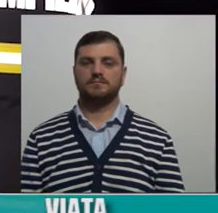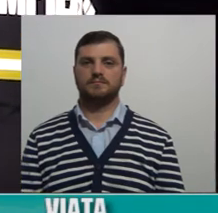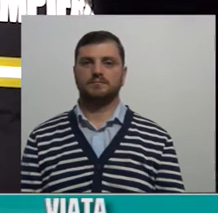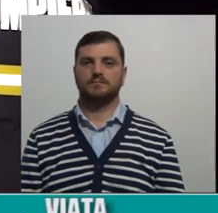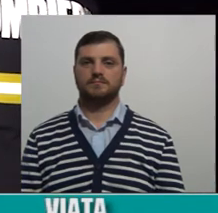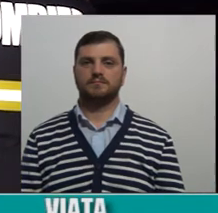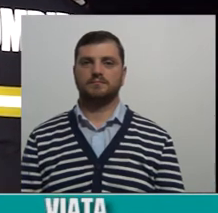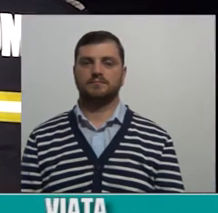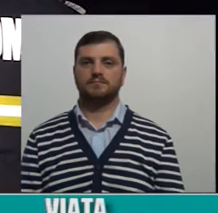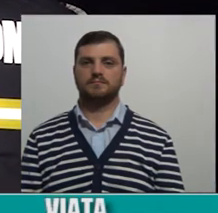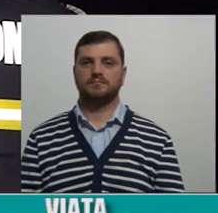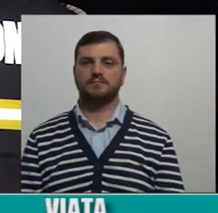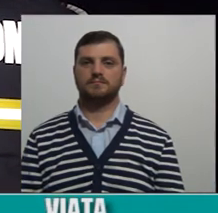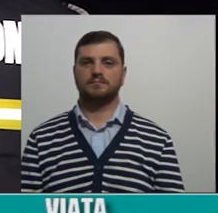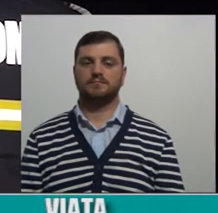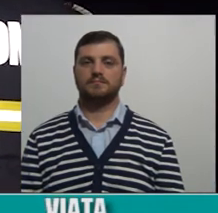Da, face salimentare.